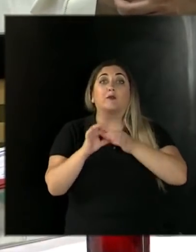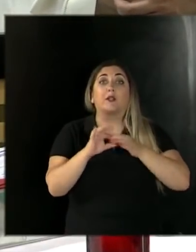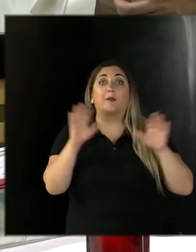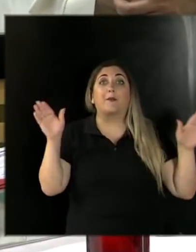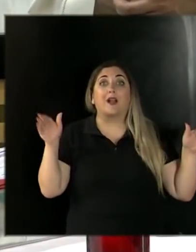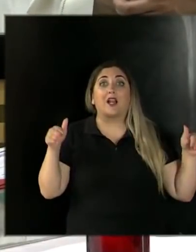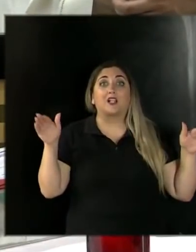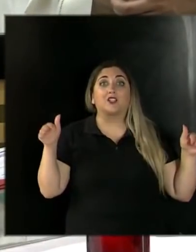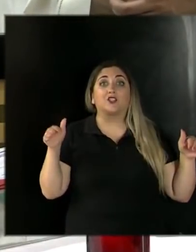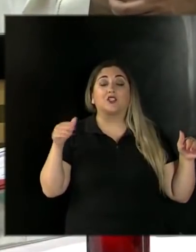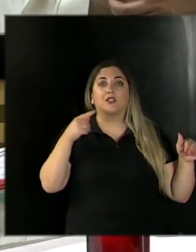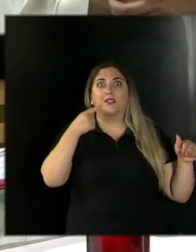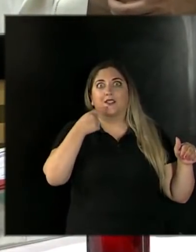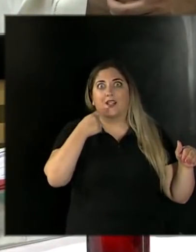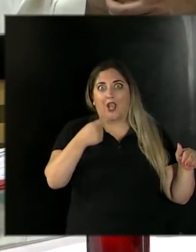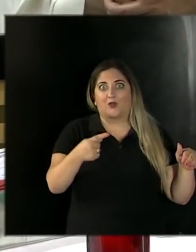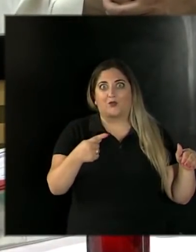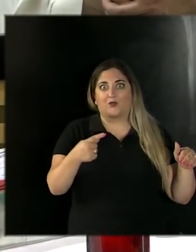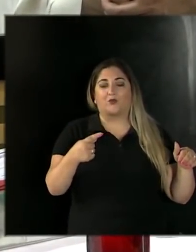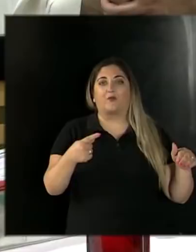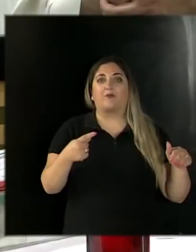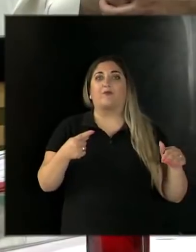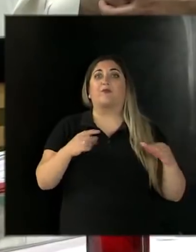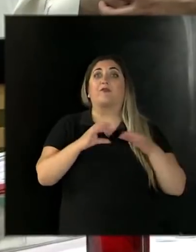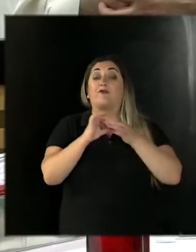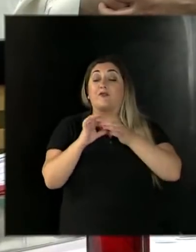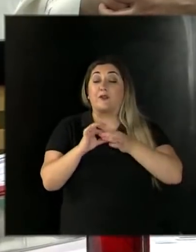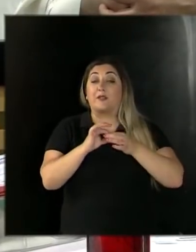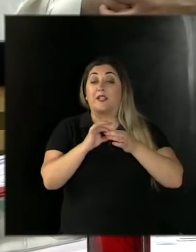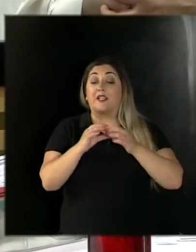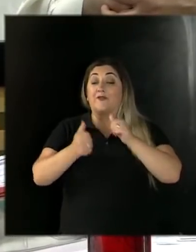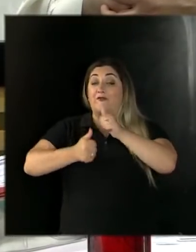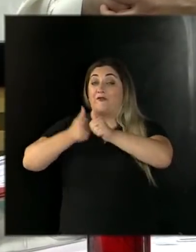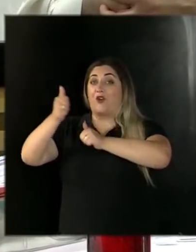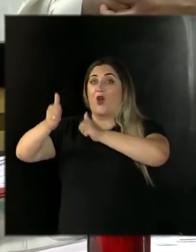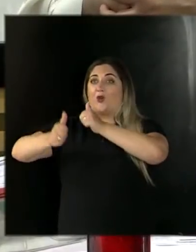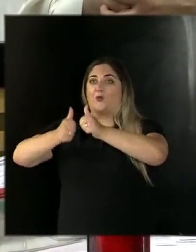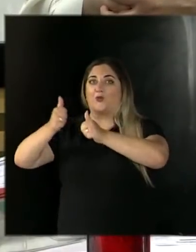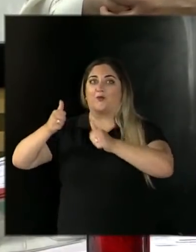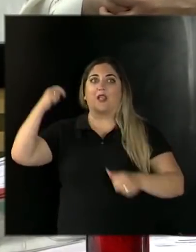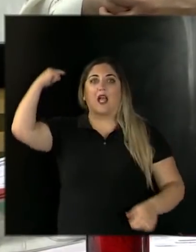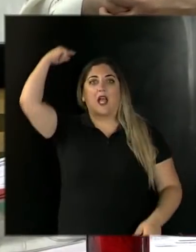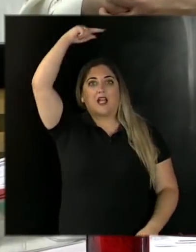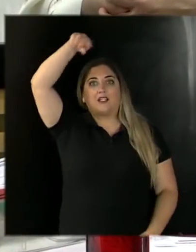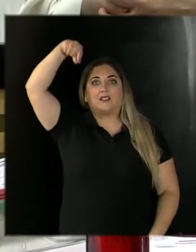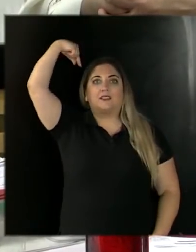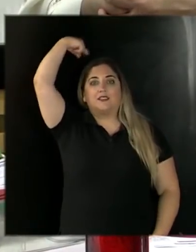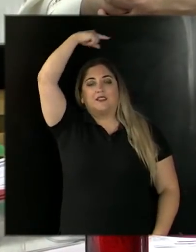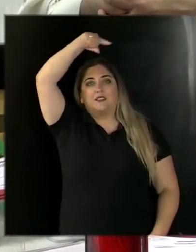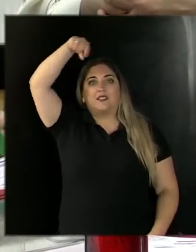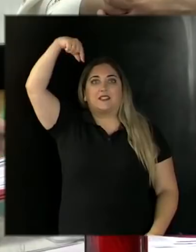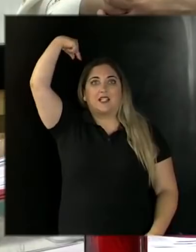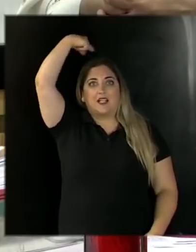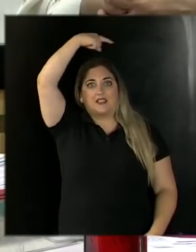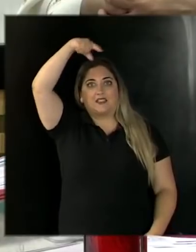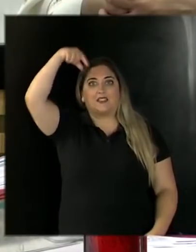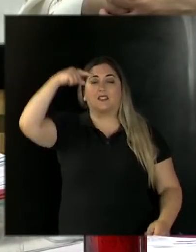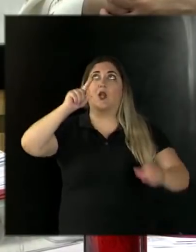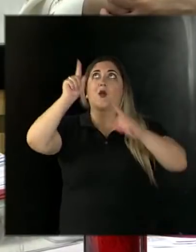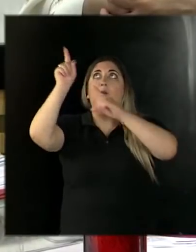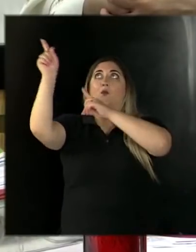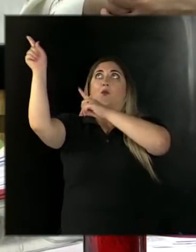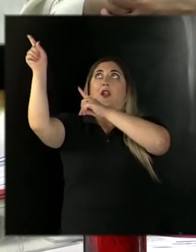mal-anġli nxandru l-kobor tiegħek waqt li bla qiegħda intennulek. Quddies, Quddies,